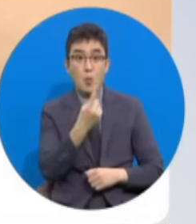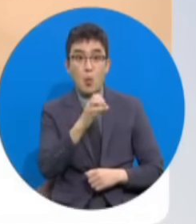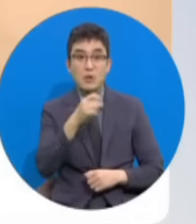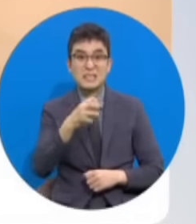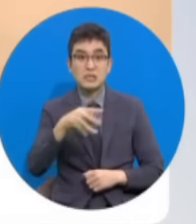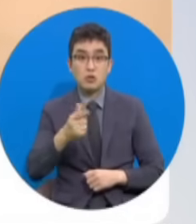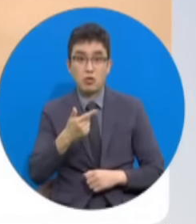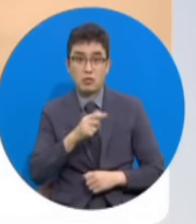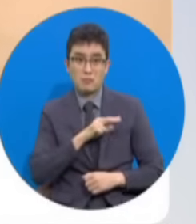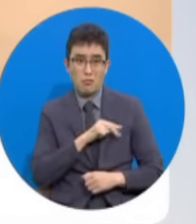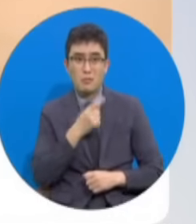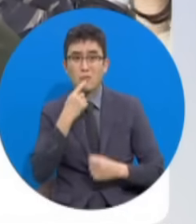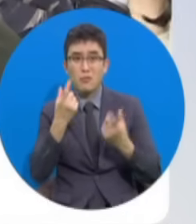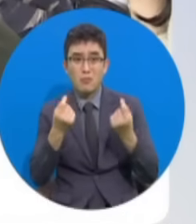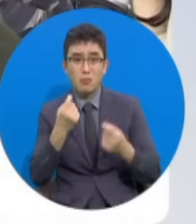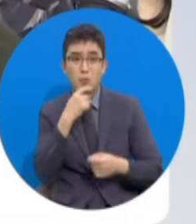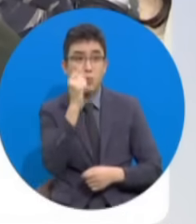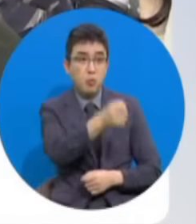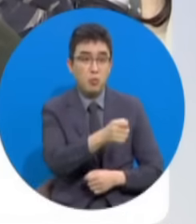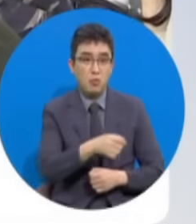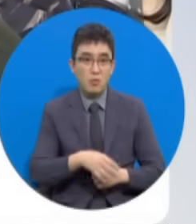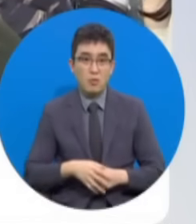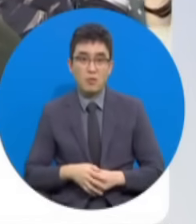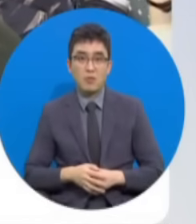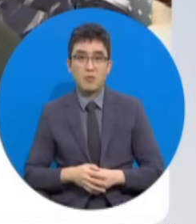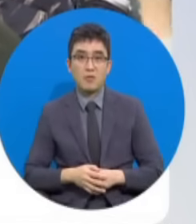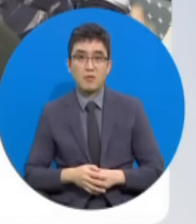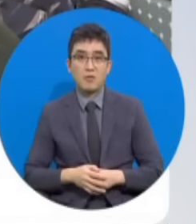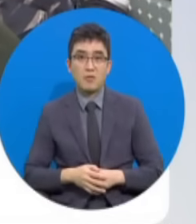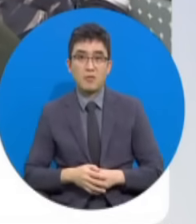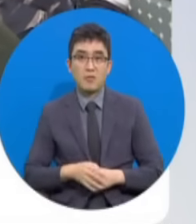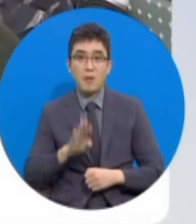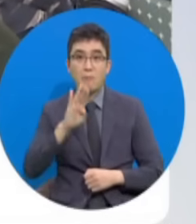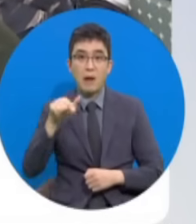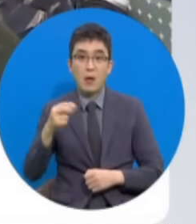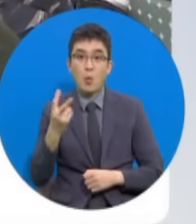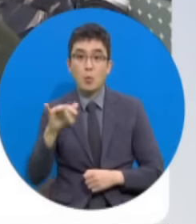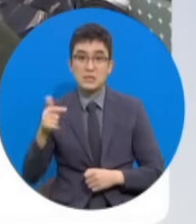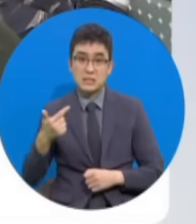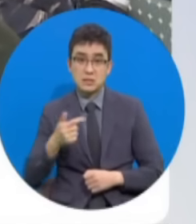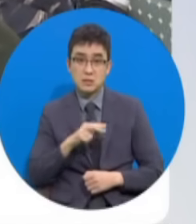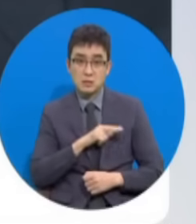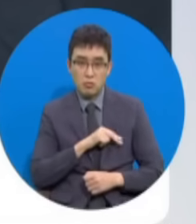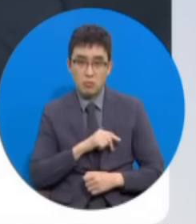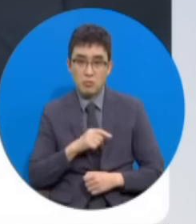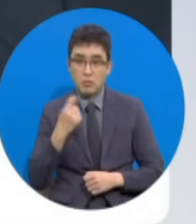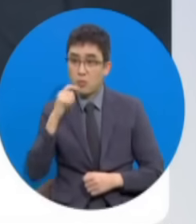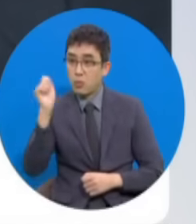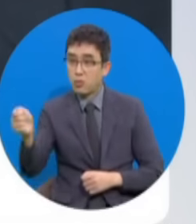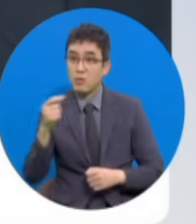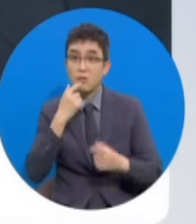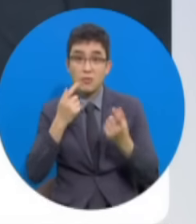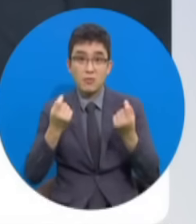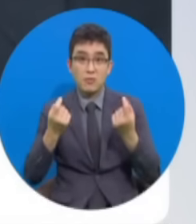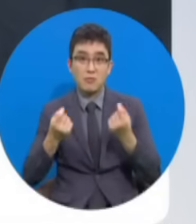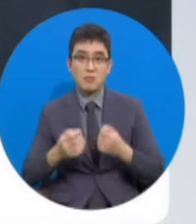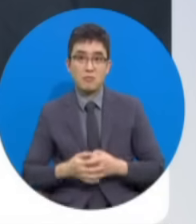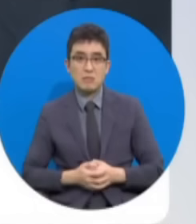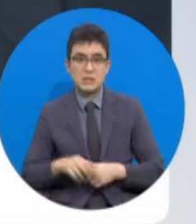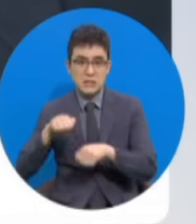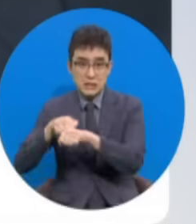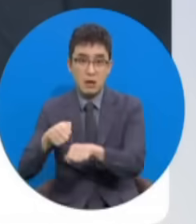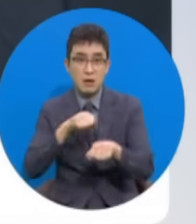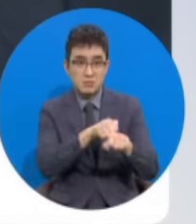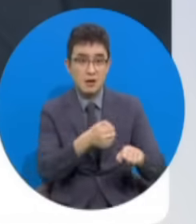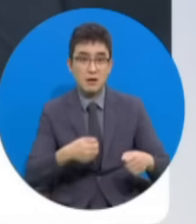마찬가지죠. 경고해야죠. 그다음에 박용진 의원, 돌직구에 자주 나오는 박용진 의원도 경고해야 하는 거 아니에요? 아니면